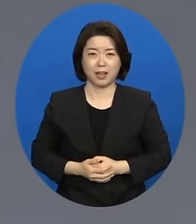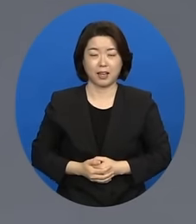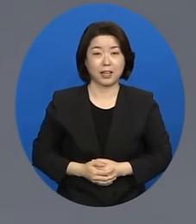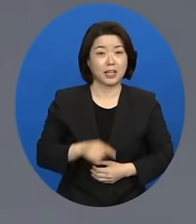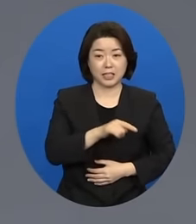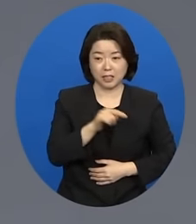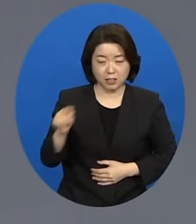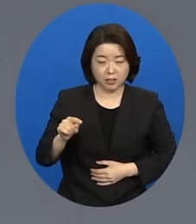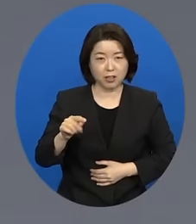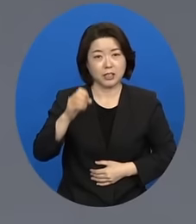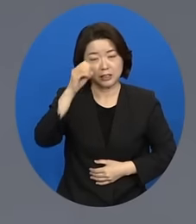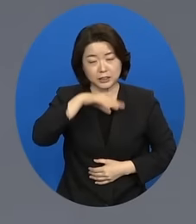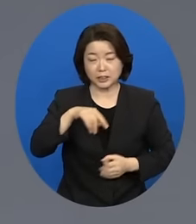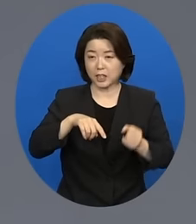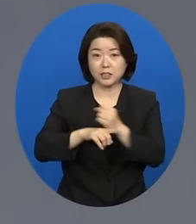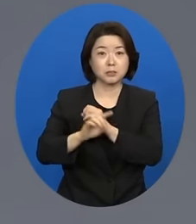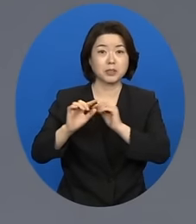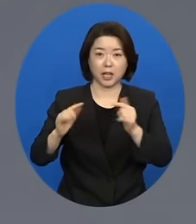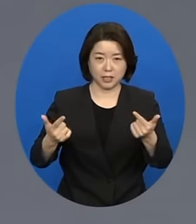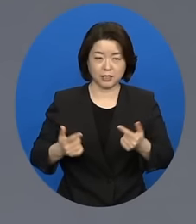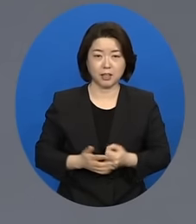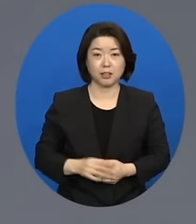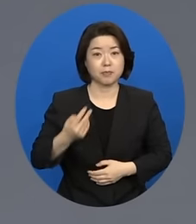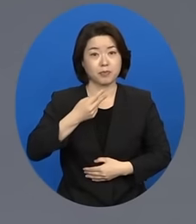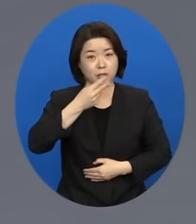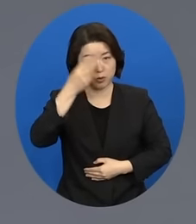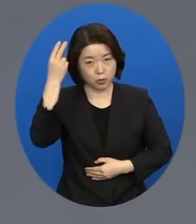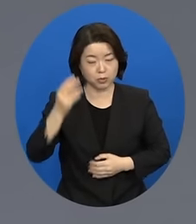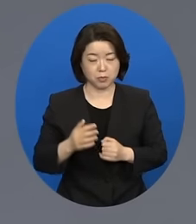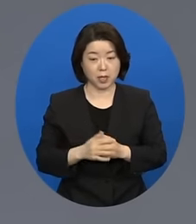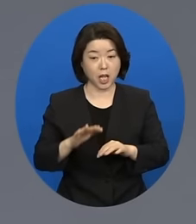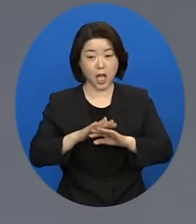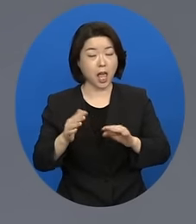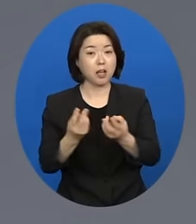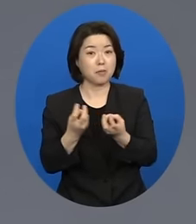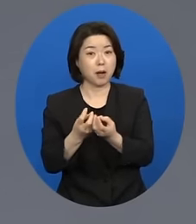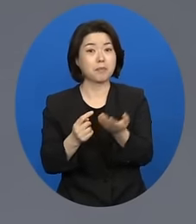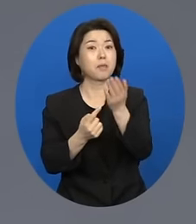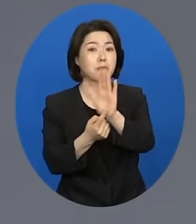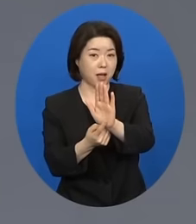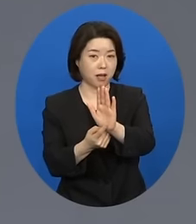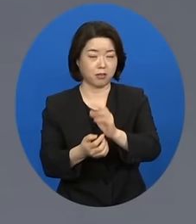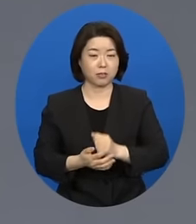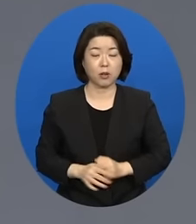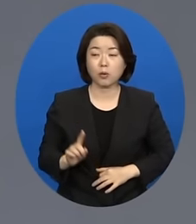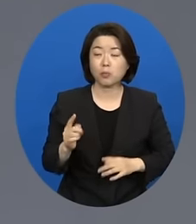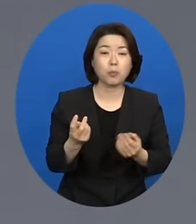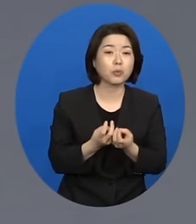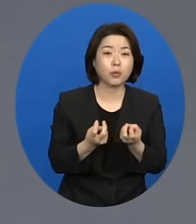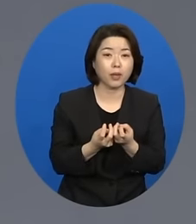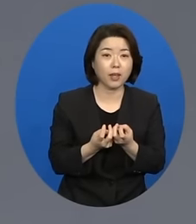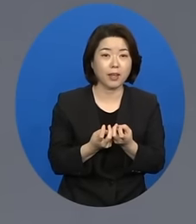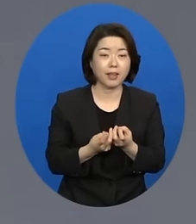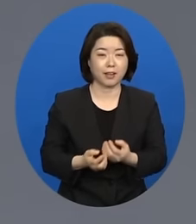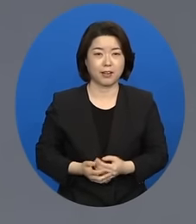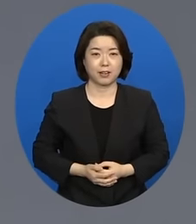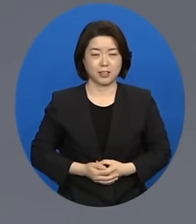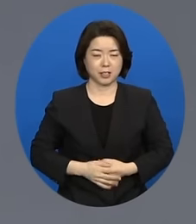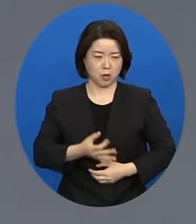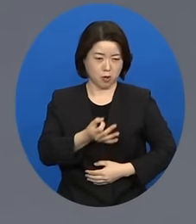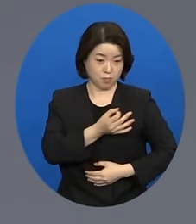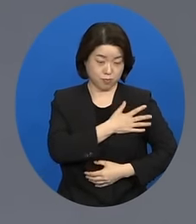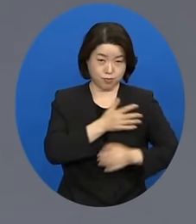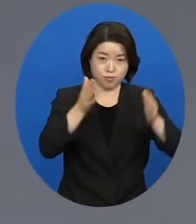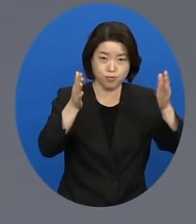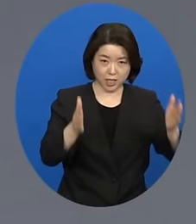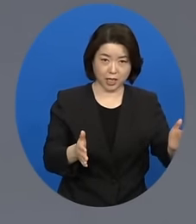그냥 이런 의미다라고 끝난 것이 아니고 요셉은 대안을 제시를 하죠. 그러면 어떻게 해야 되느냐? 바로 이 풍년의 기간